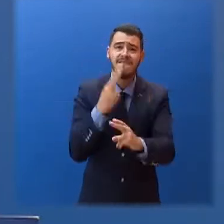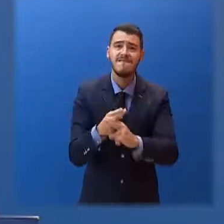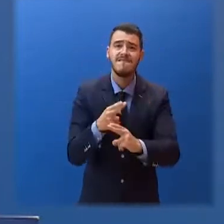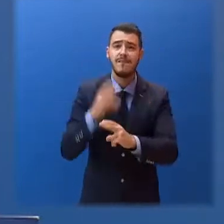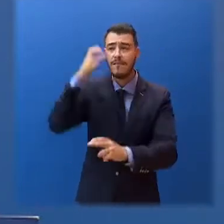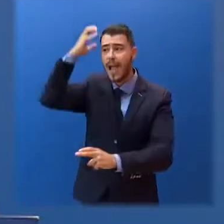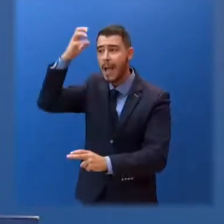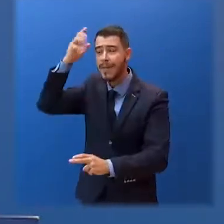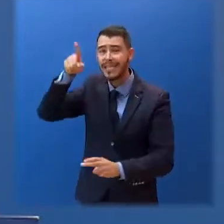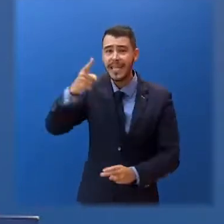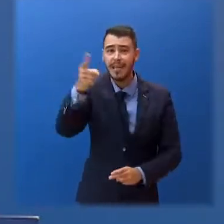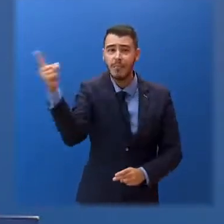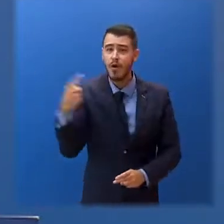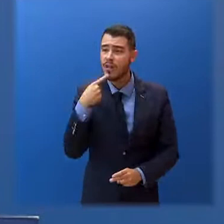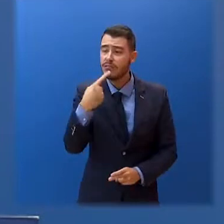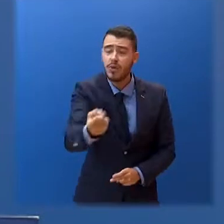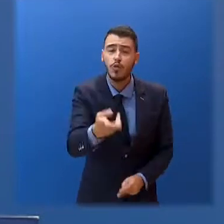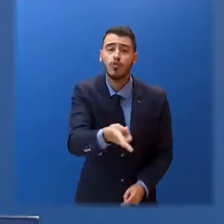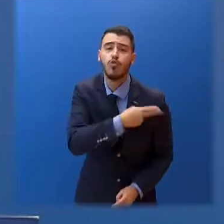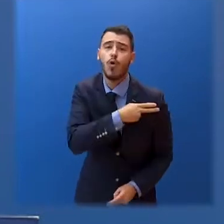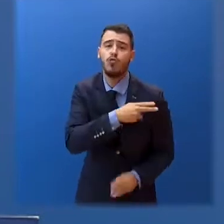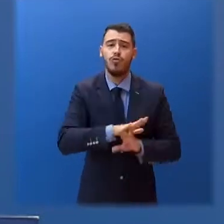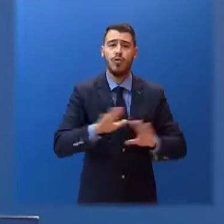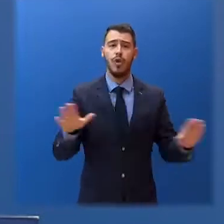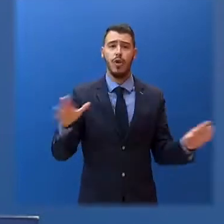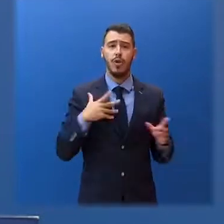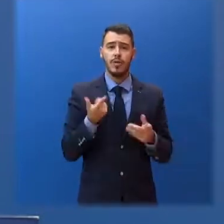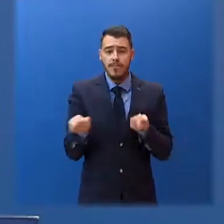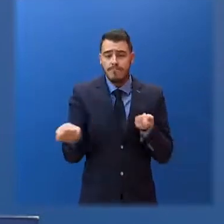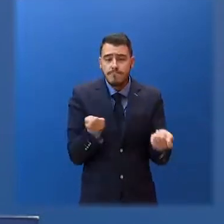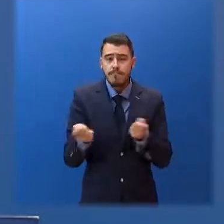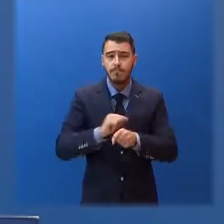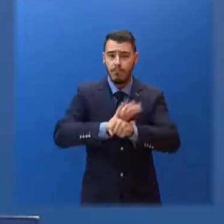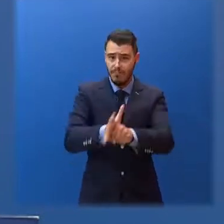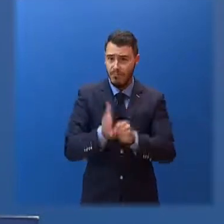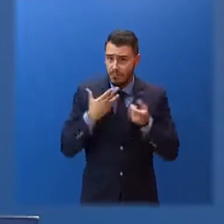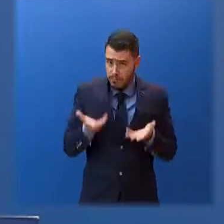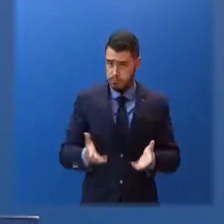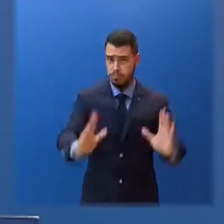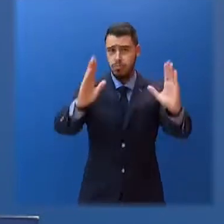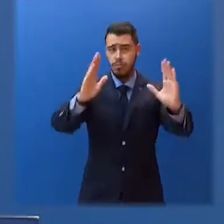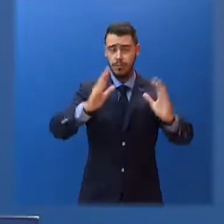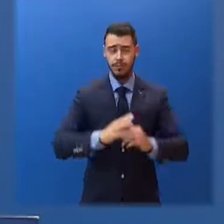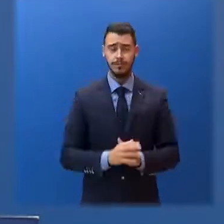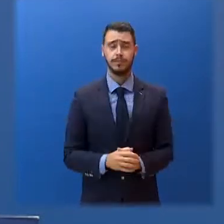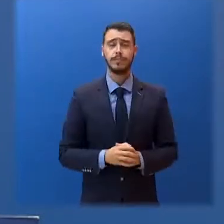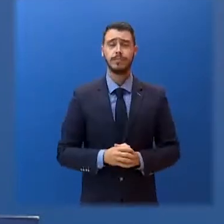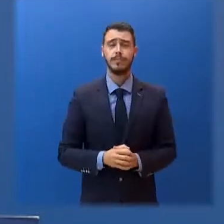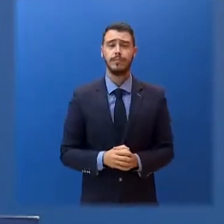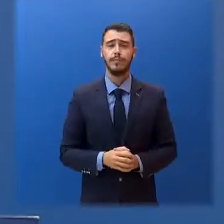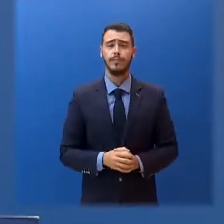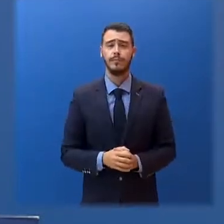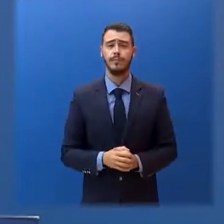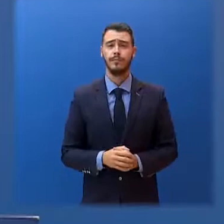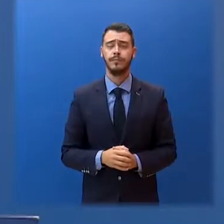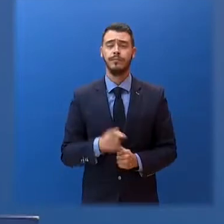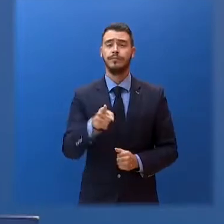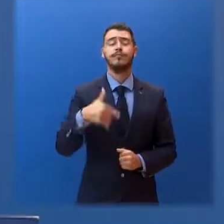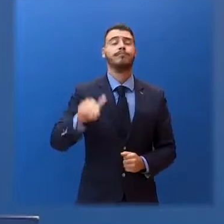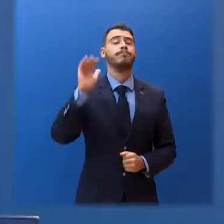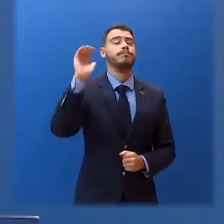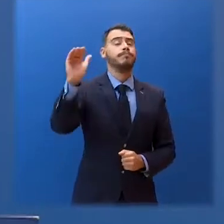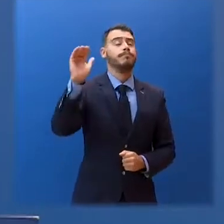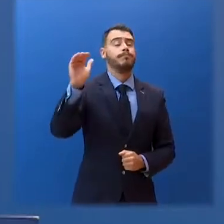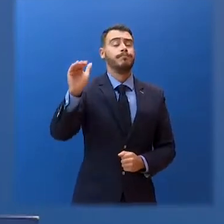που πρέπει να μας καθοδηγεί για να αντιμετωπίσουμε την πανδημία και να βγούμε ορθοί. Παρακαλώ, κύριε Ανιέτη. Κύριε Υπουργέ, πόσο